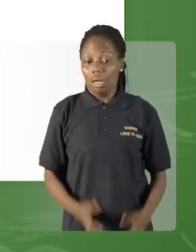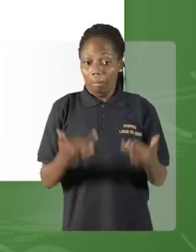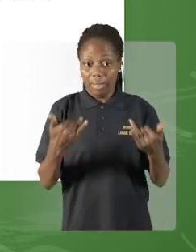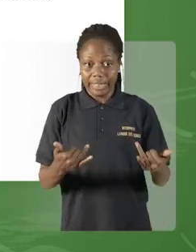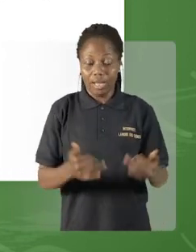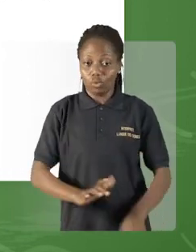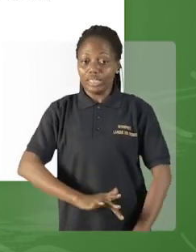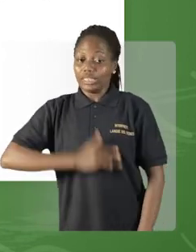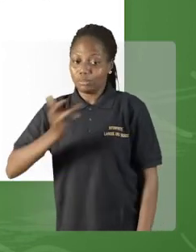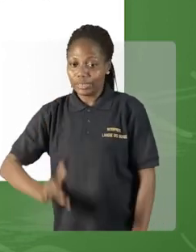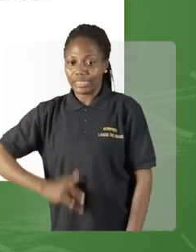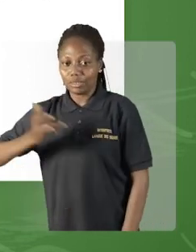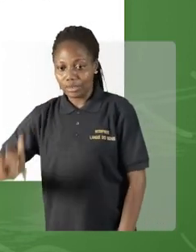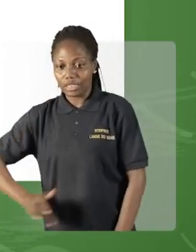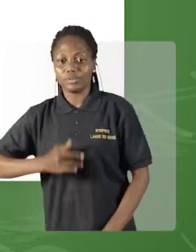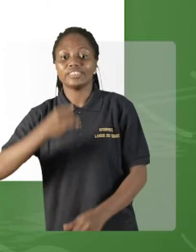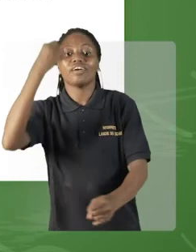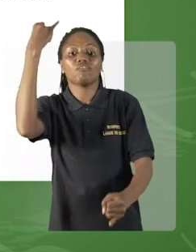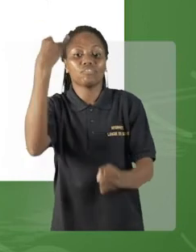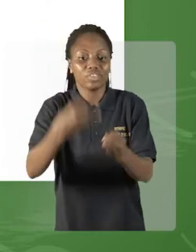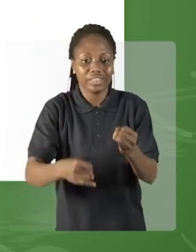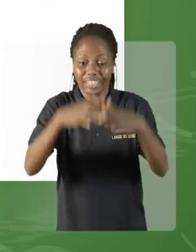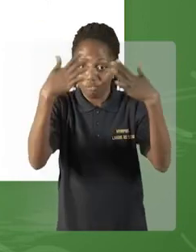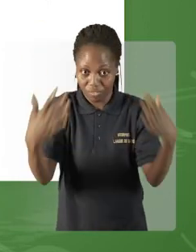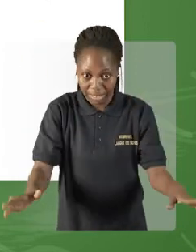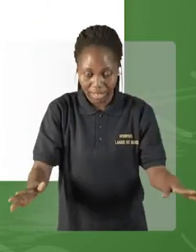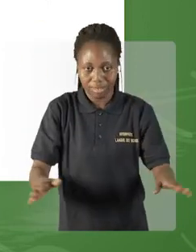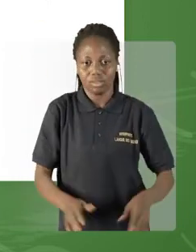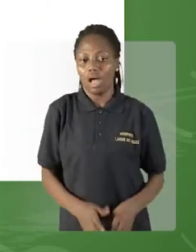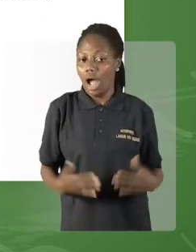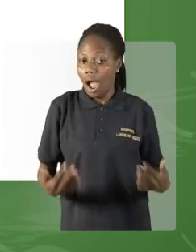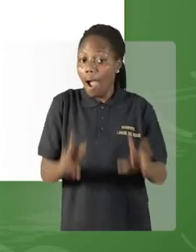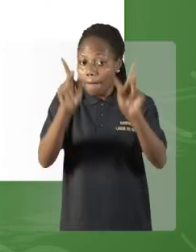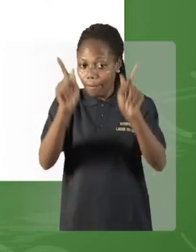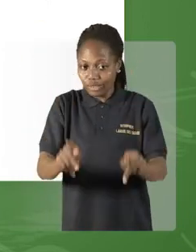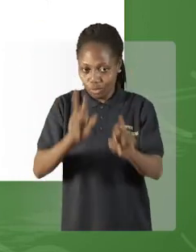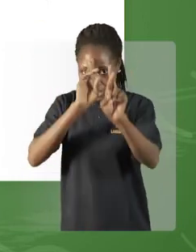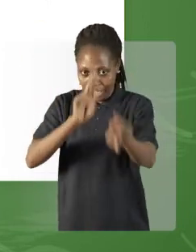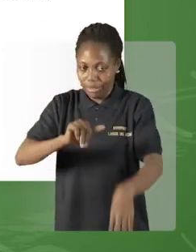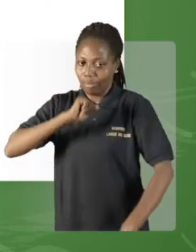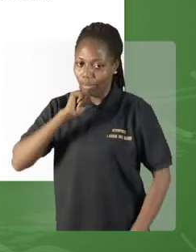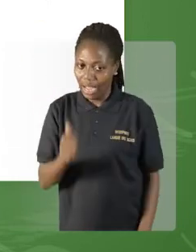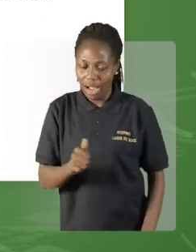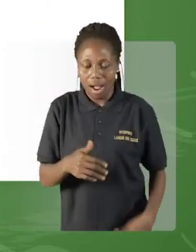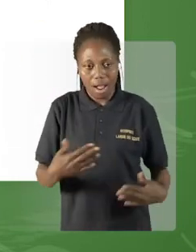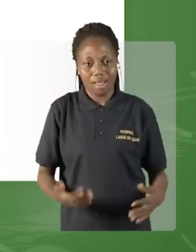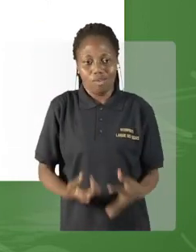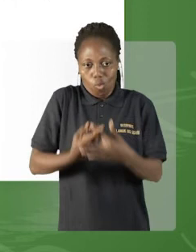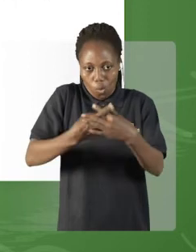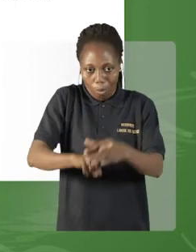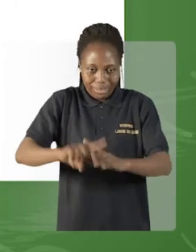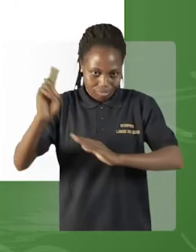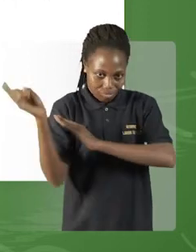ces lois ne sont pas respectées, il y aura une